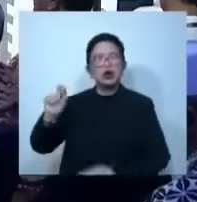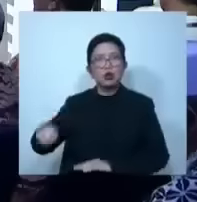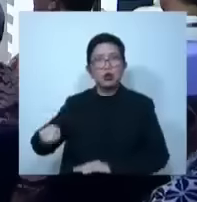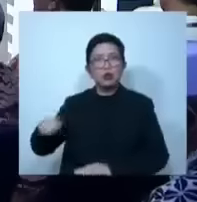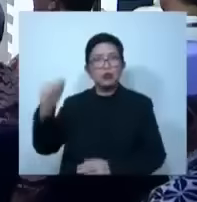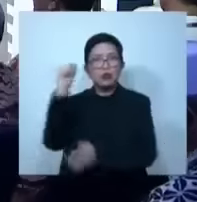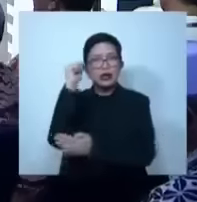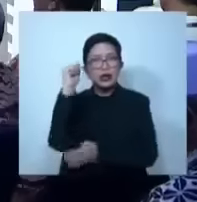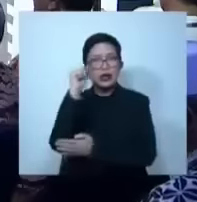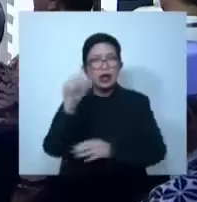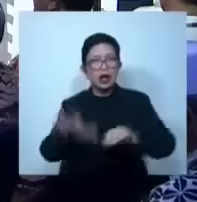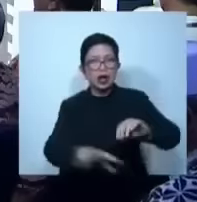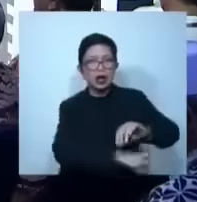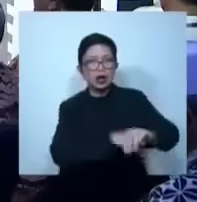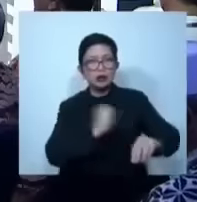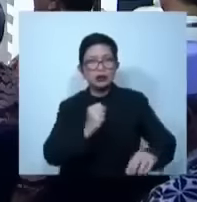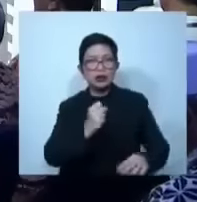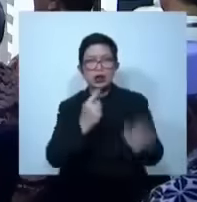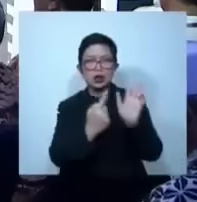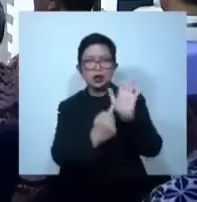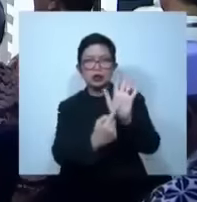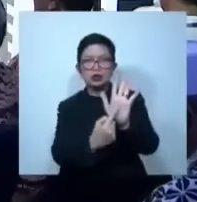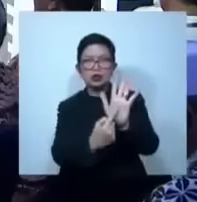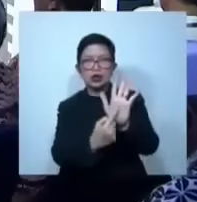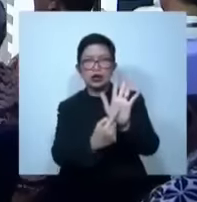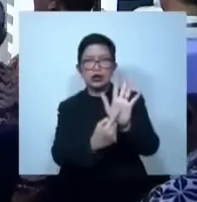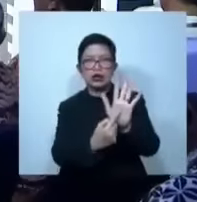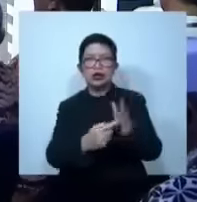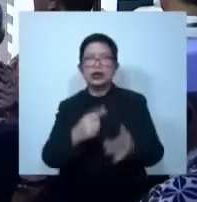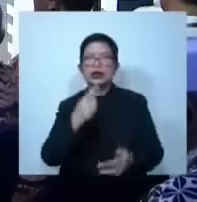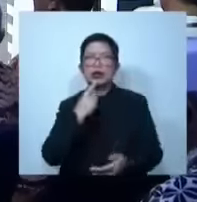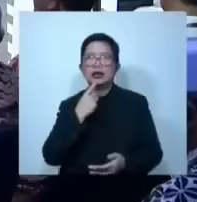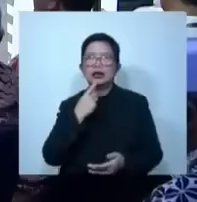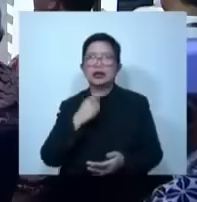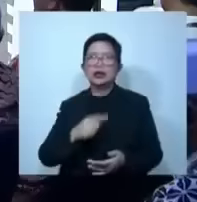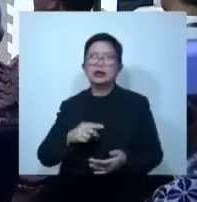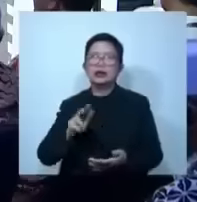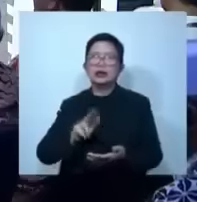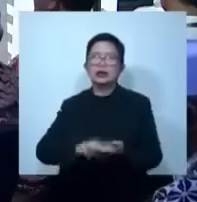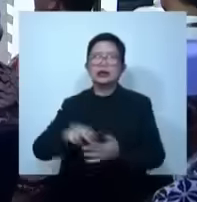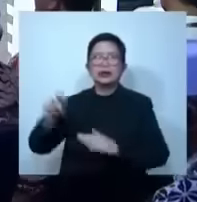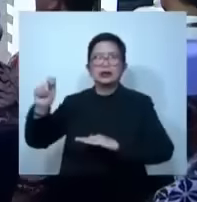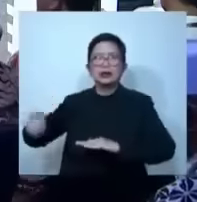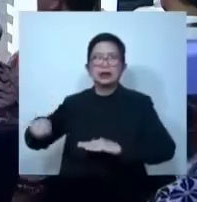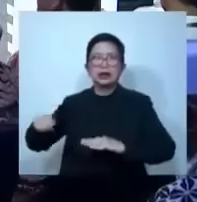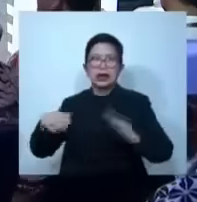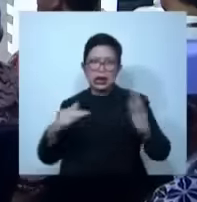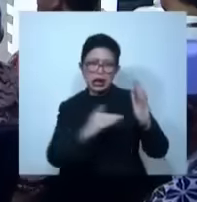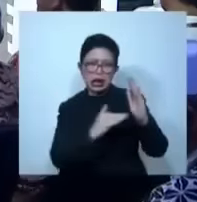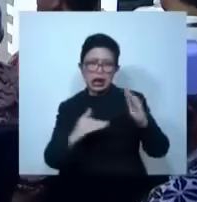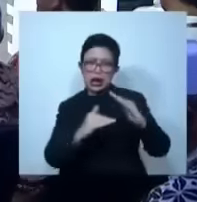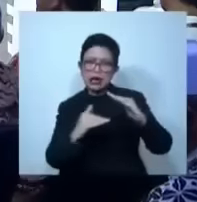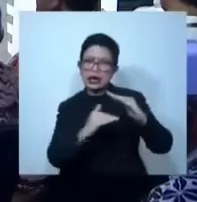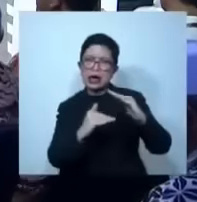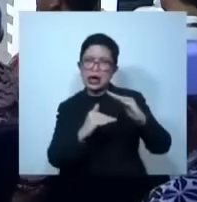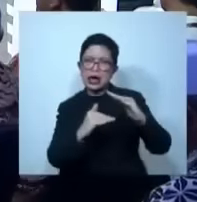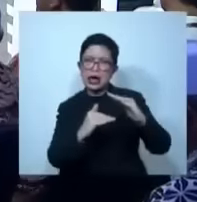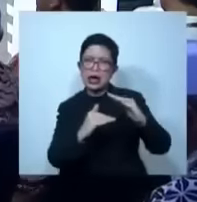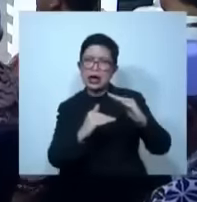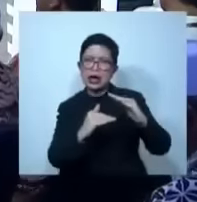korupsi menunjukkan rata-rata tren vonis pengadilan yang relatif rendah dan minimnya